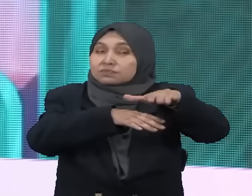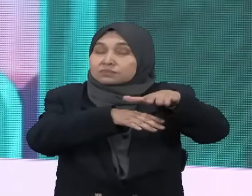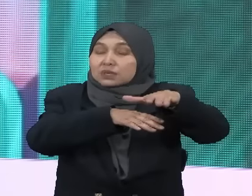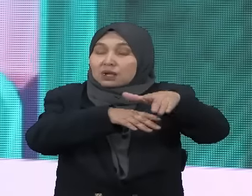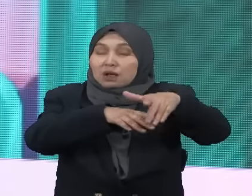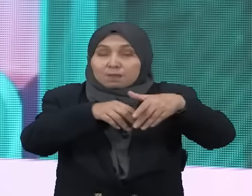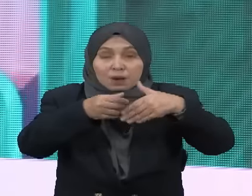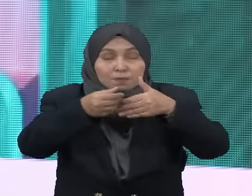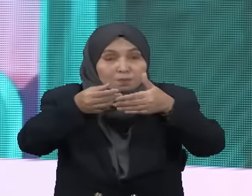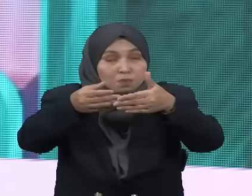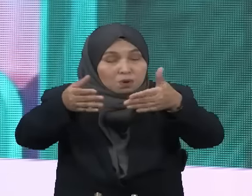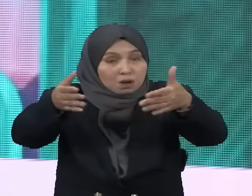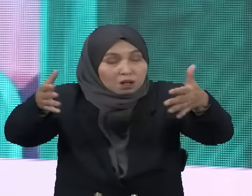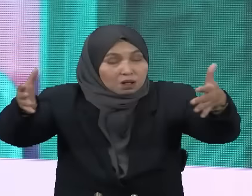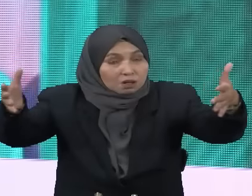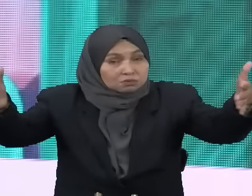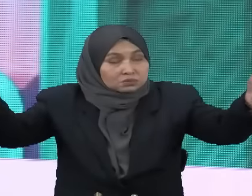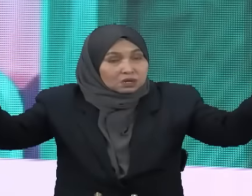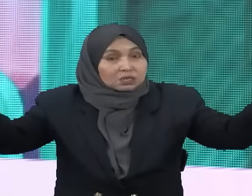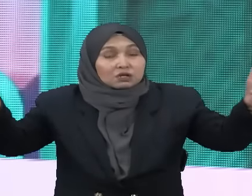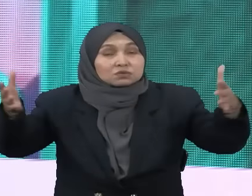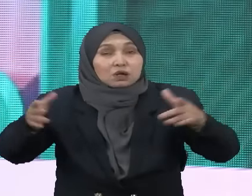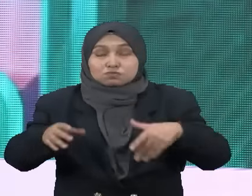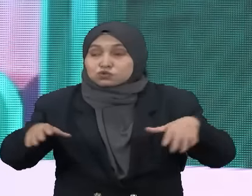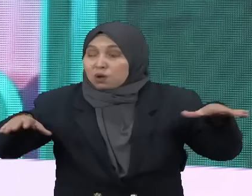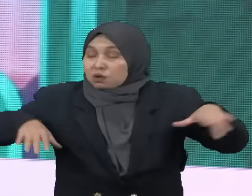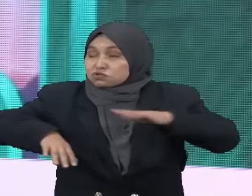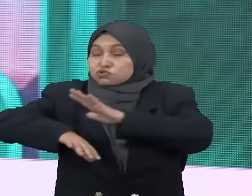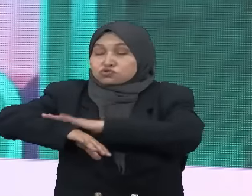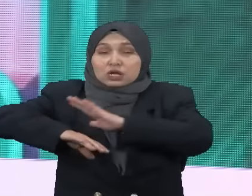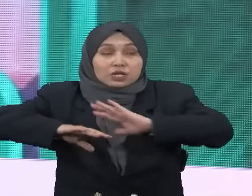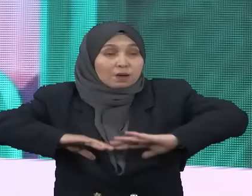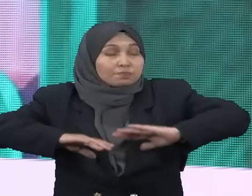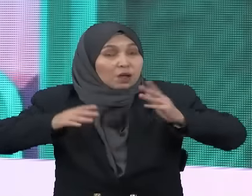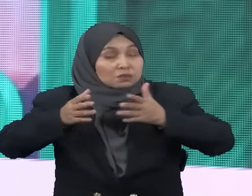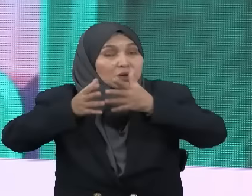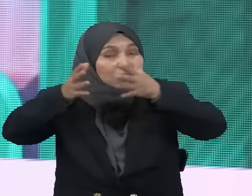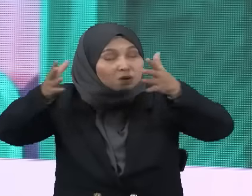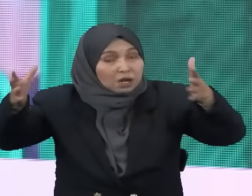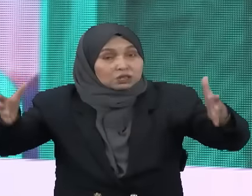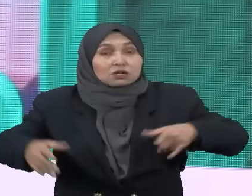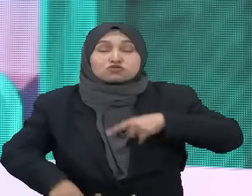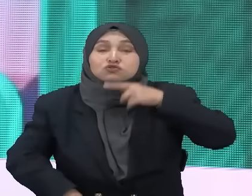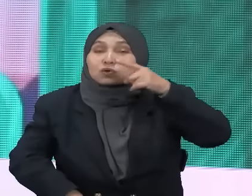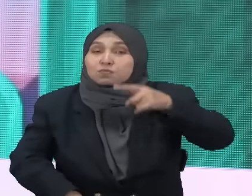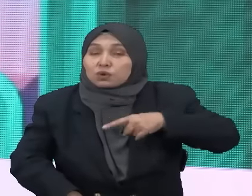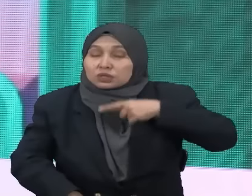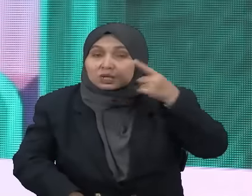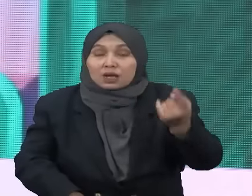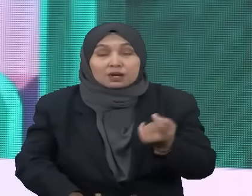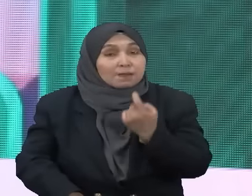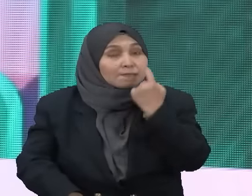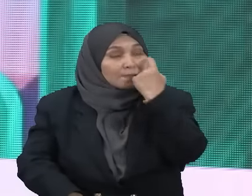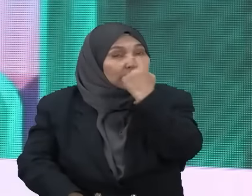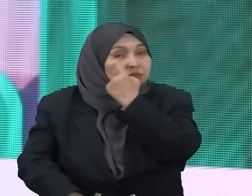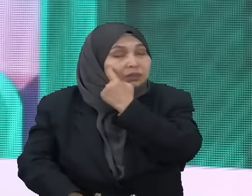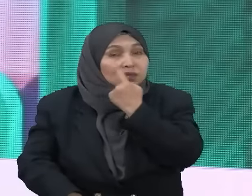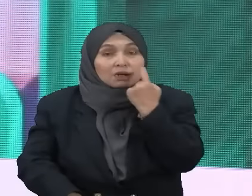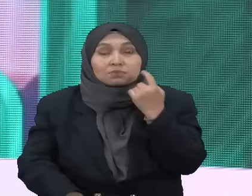melebarkan sayapnya, akhirnya fatamasna a'yunahum, ataupun disebutkan bahawa mata-mata mereka